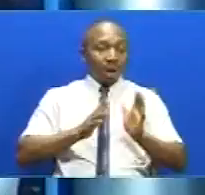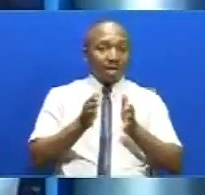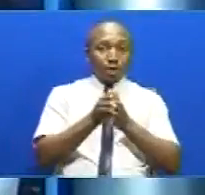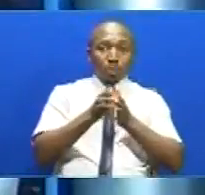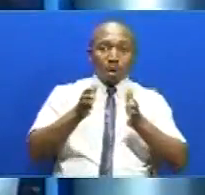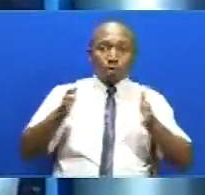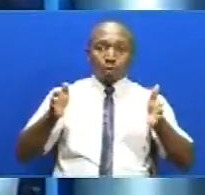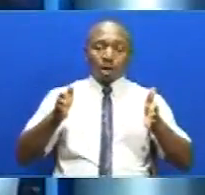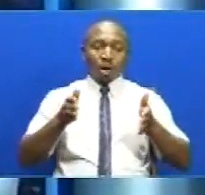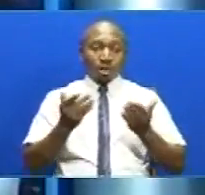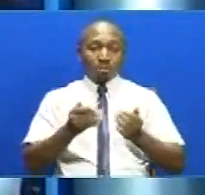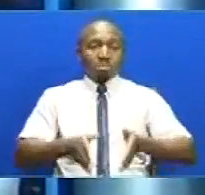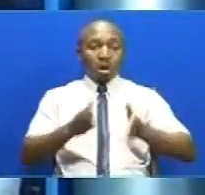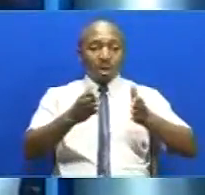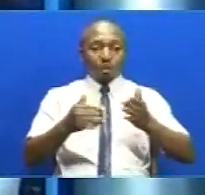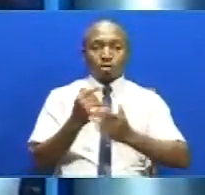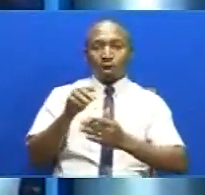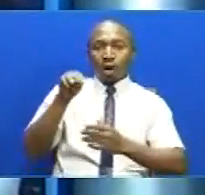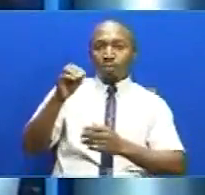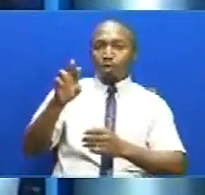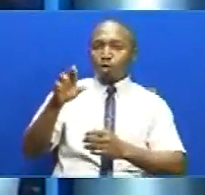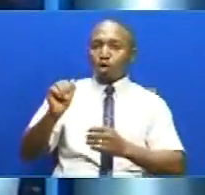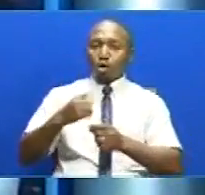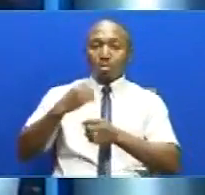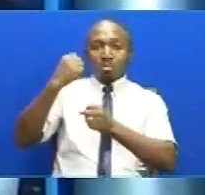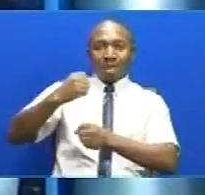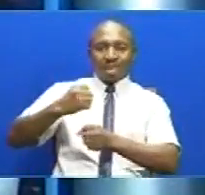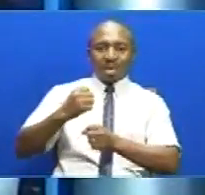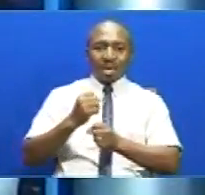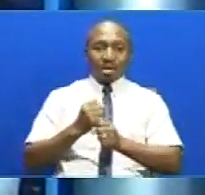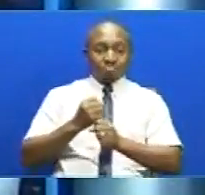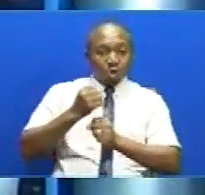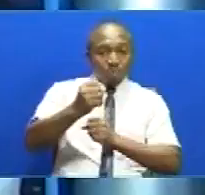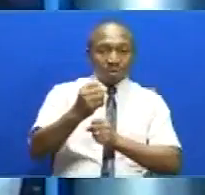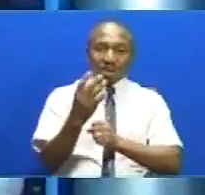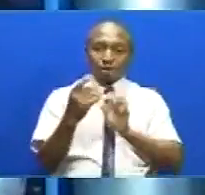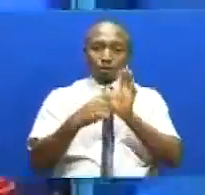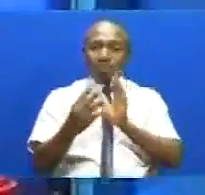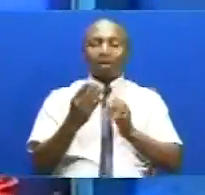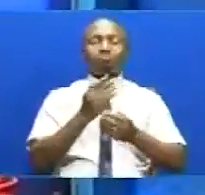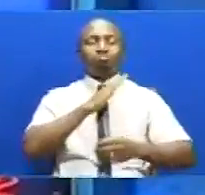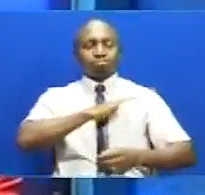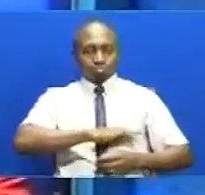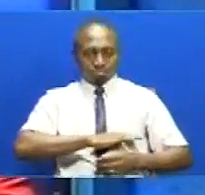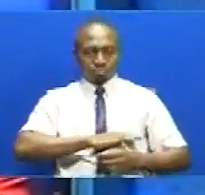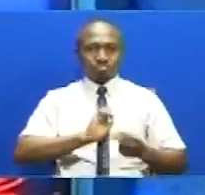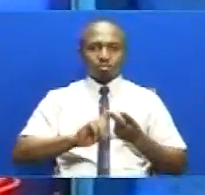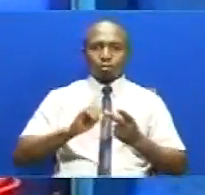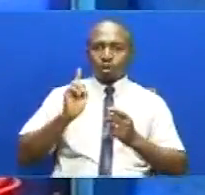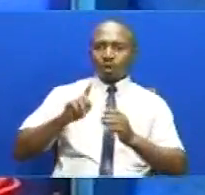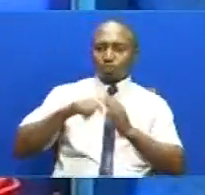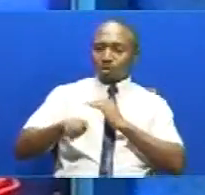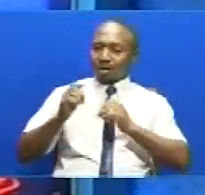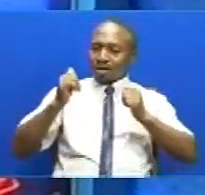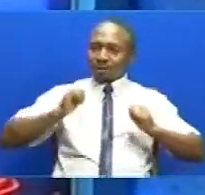New Bagamoyo kutoka Moroko hadi Mwenge yenye urefu wa kilomita 4.3 unaridhisha. Akiwa katika ziara ya